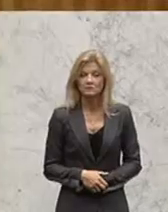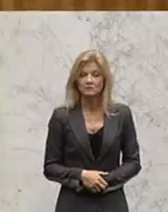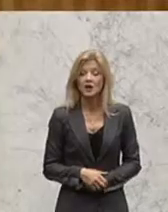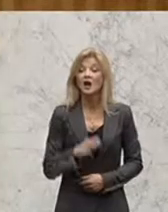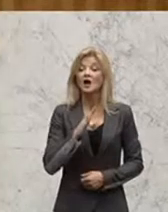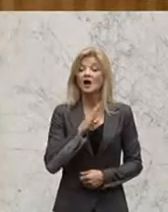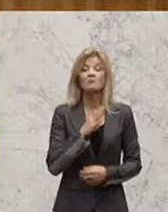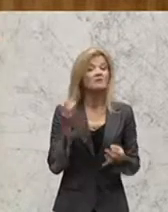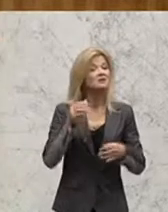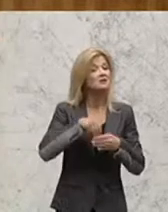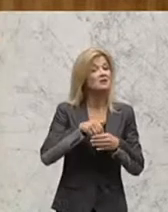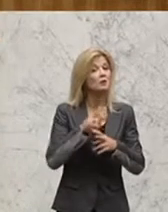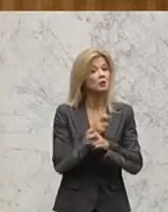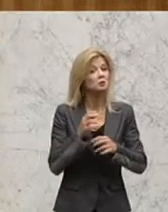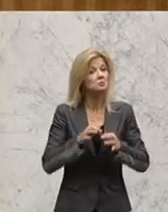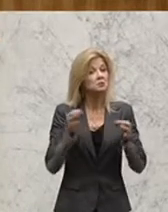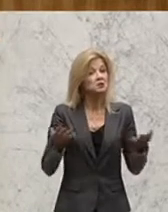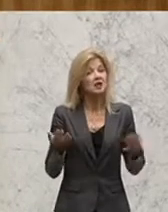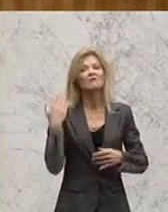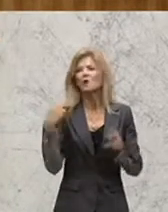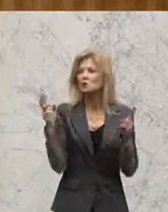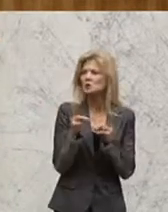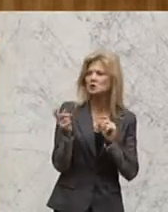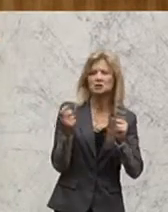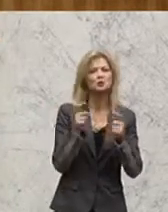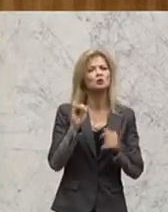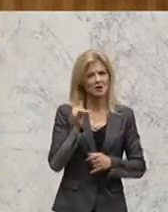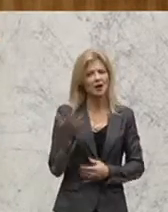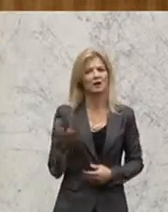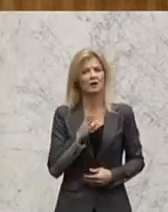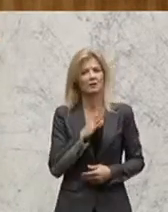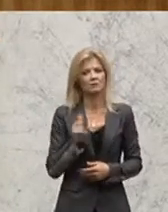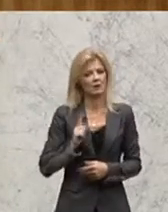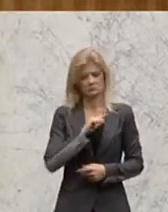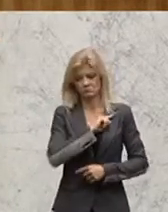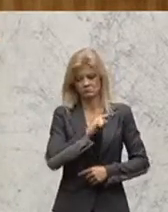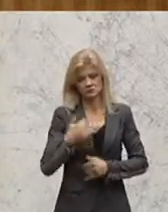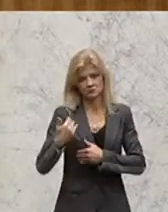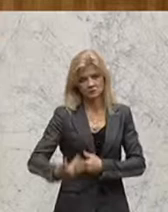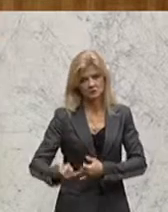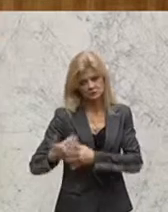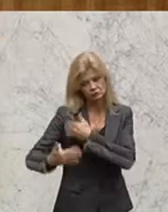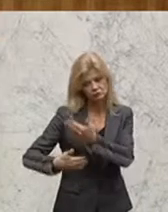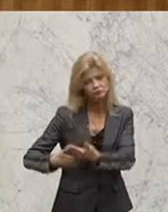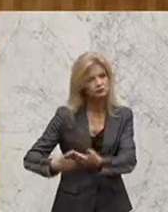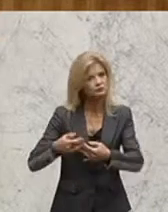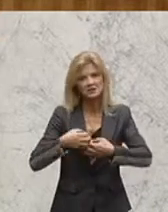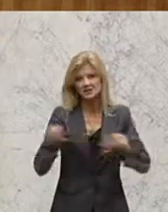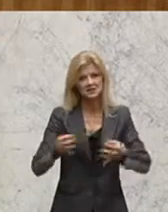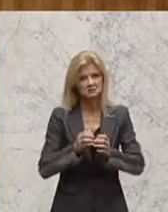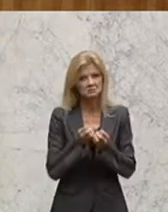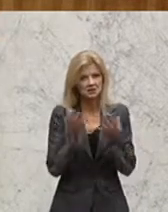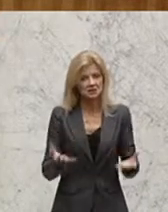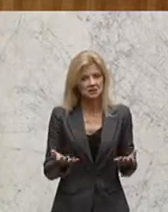uns in Österreich der Fall? Es hat zwar eine kurze Debatte gegeben, aber leider Gottes hat sich bis dato nichts getan. Denn die Regierung fördert stattdessen